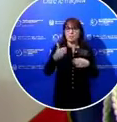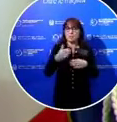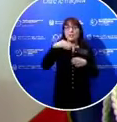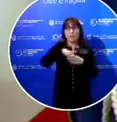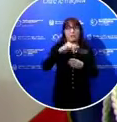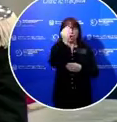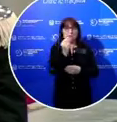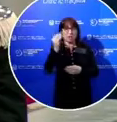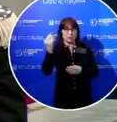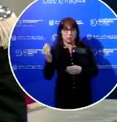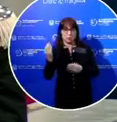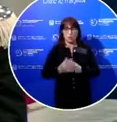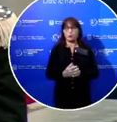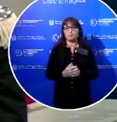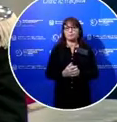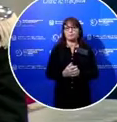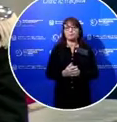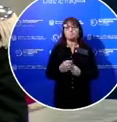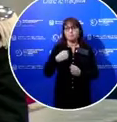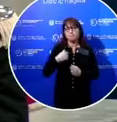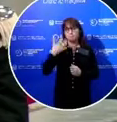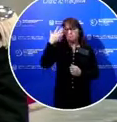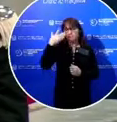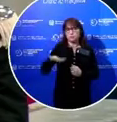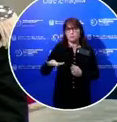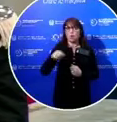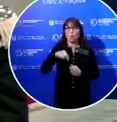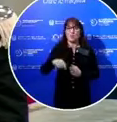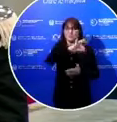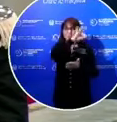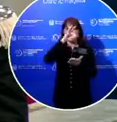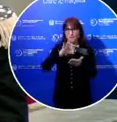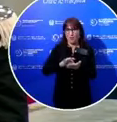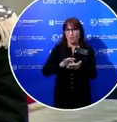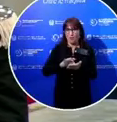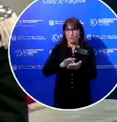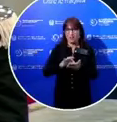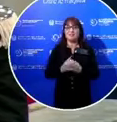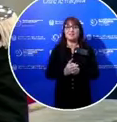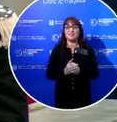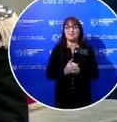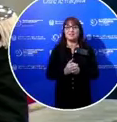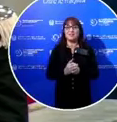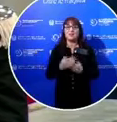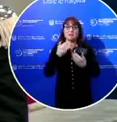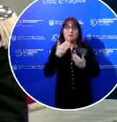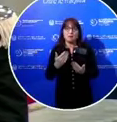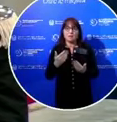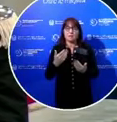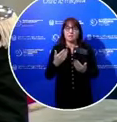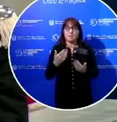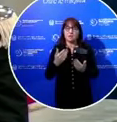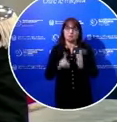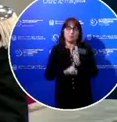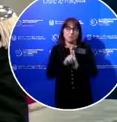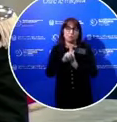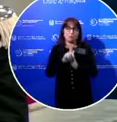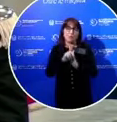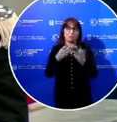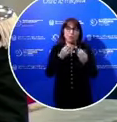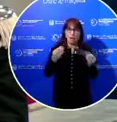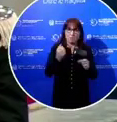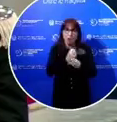di riferimento. Sono certo che queste giornate, grazie all'efficace articolazione dei lavori e ai momenti